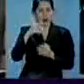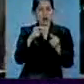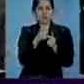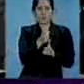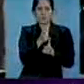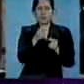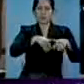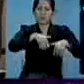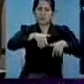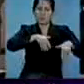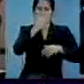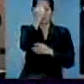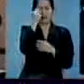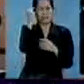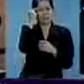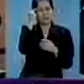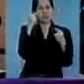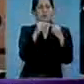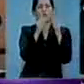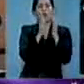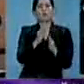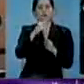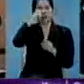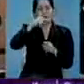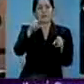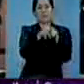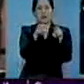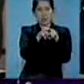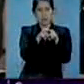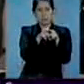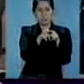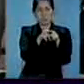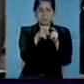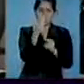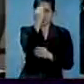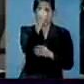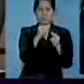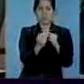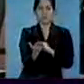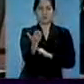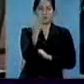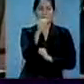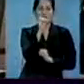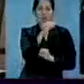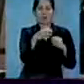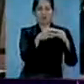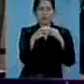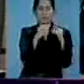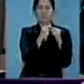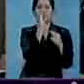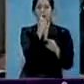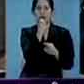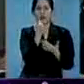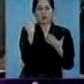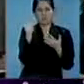เป็นคนไทยด้วยกันเพราะอะไรท่านประธานทราบไหมครับเช้ามาก็บอกว่าคนเสื้อแดงเป็นผู้ก่อการร้